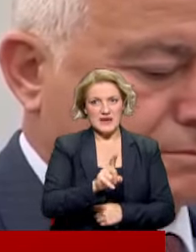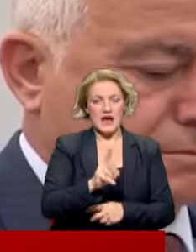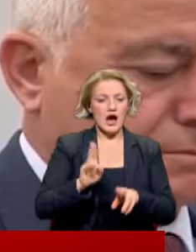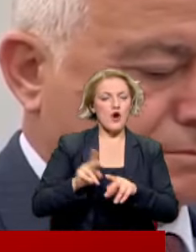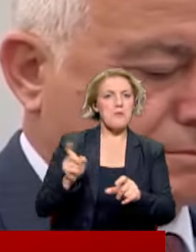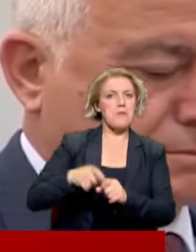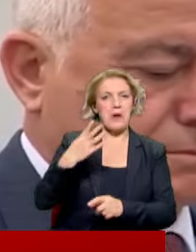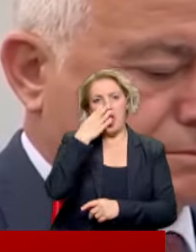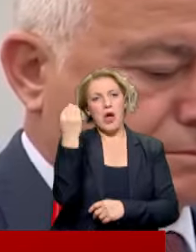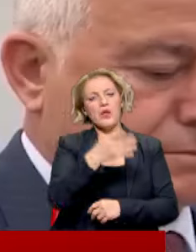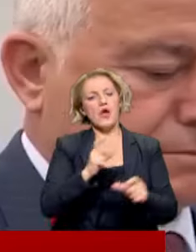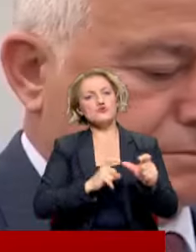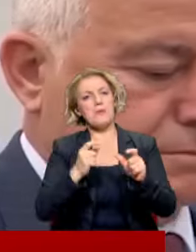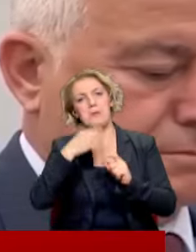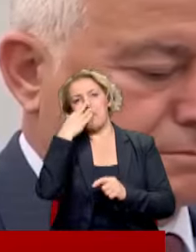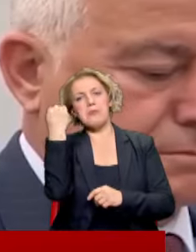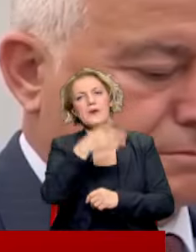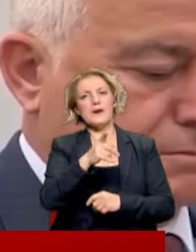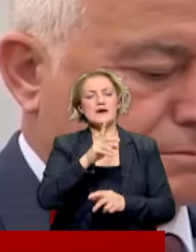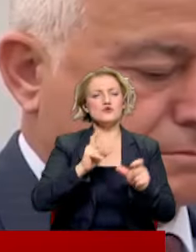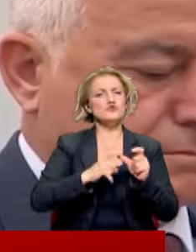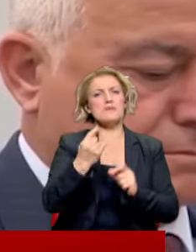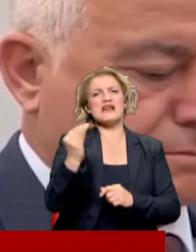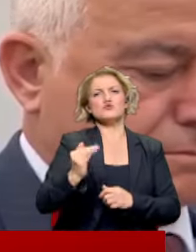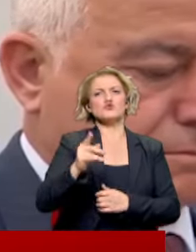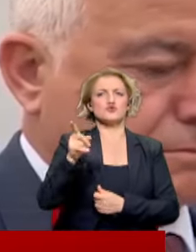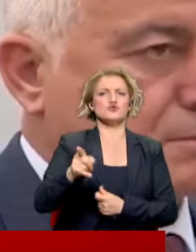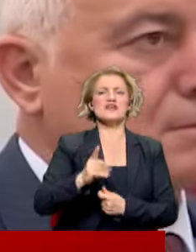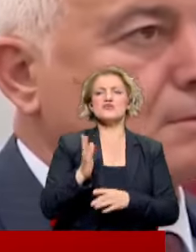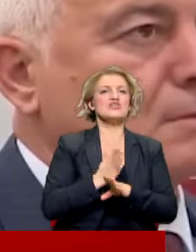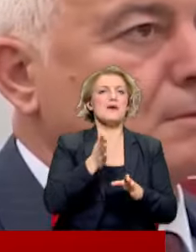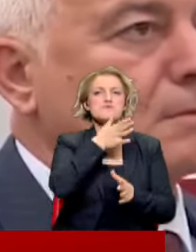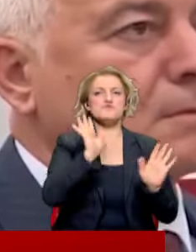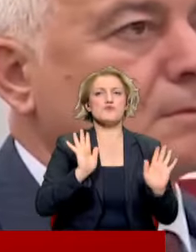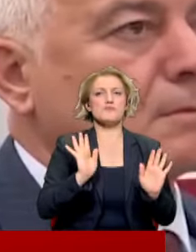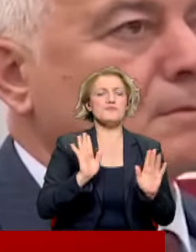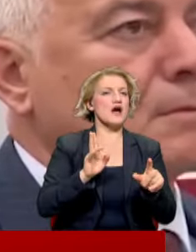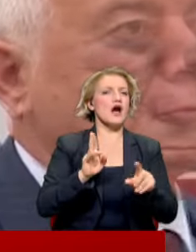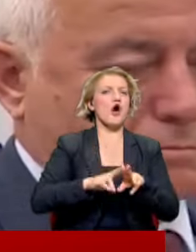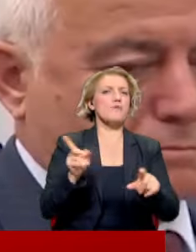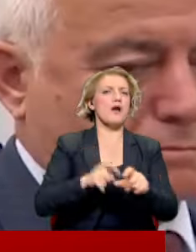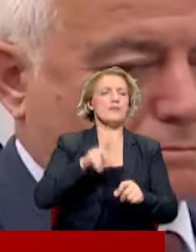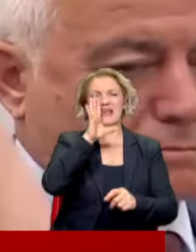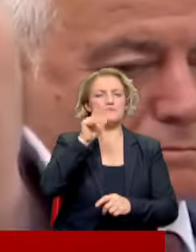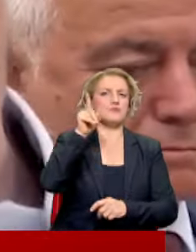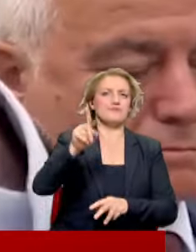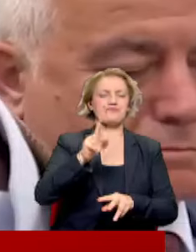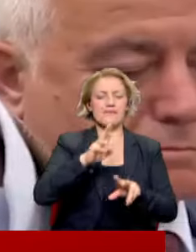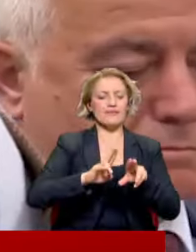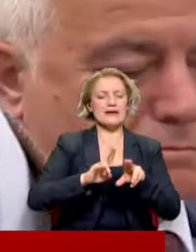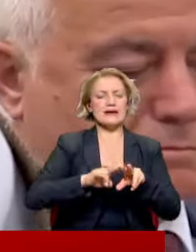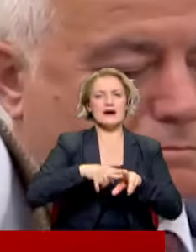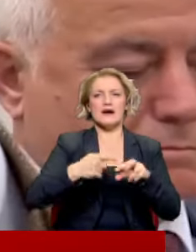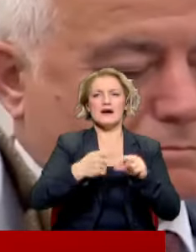ediyor. Süleyman Soylu'ya etmiş. Süleyman'ınki biraz daha ucuz sizinkine göre. Niye bilmiyorum. Kayyumu da o atamıştı. CHP Kars Milletvekili